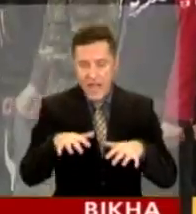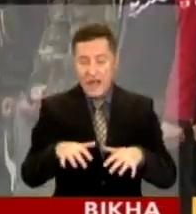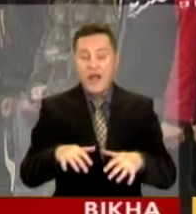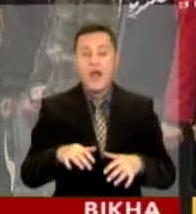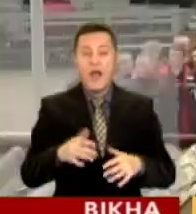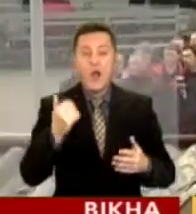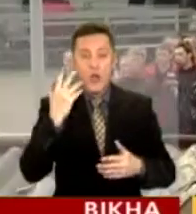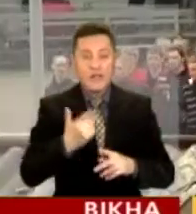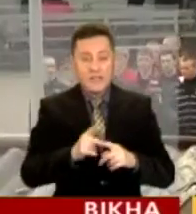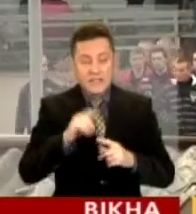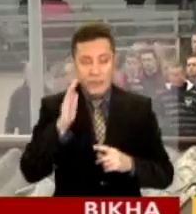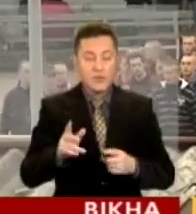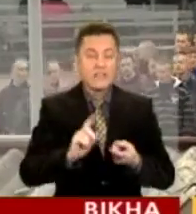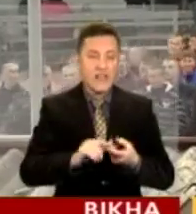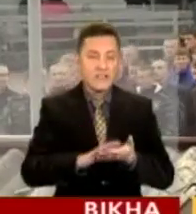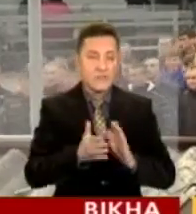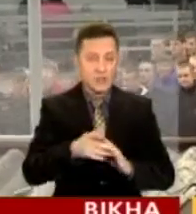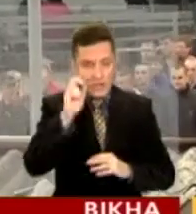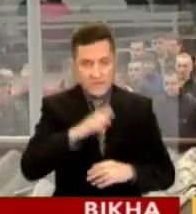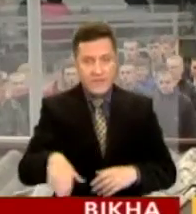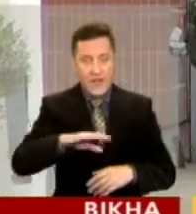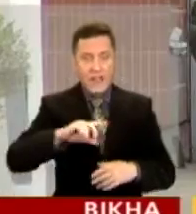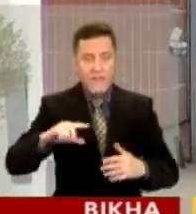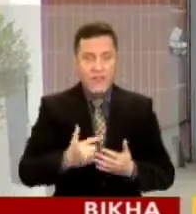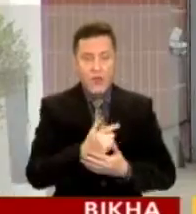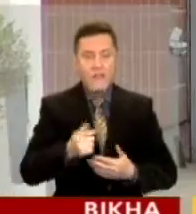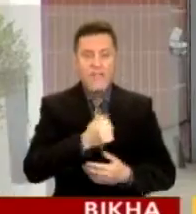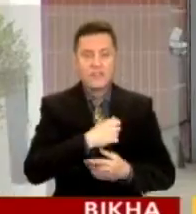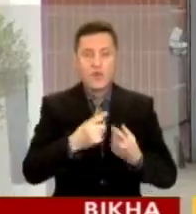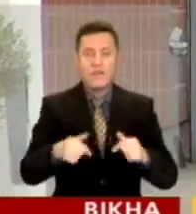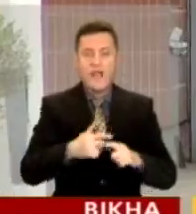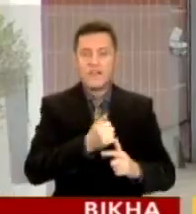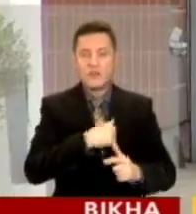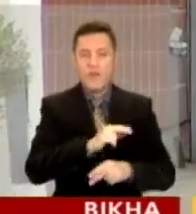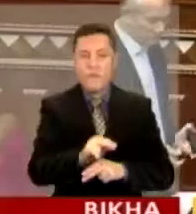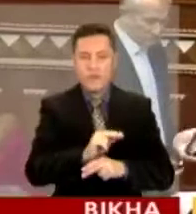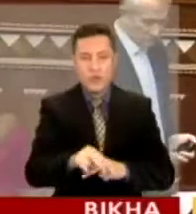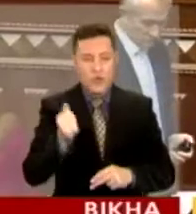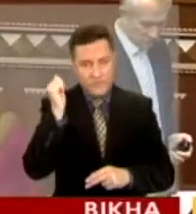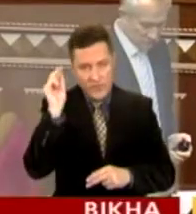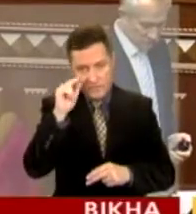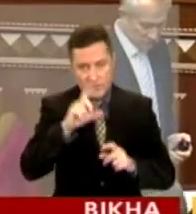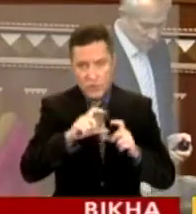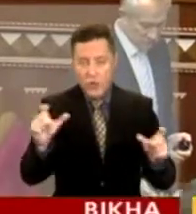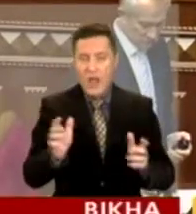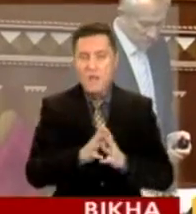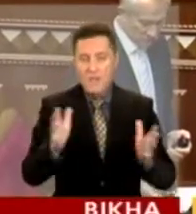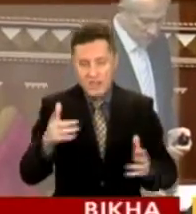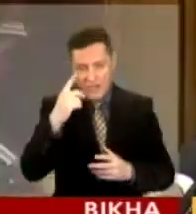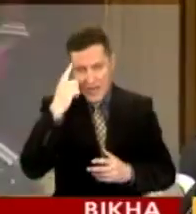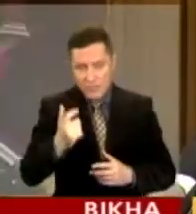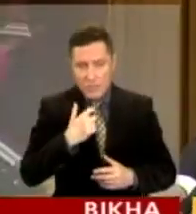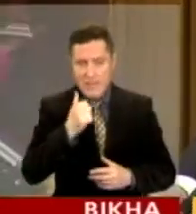ситуації в країні. Те саме стосується і відновлення військових кафедр та військової підготовки в школах. Більше інформації з таємного